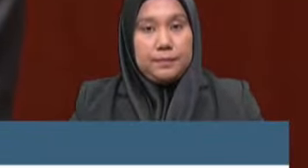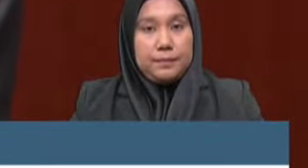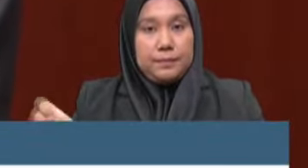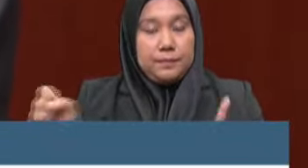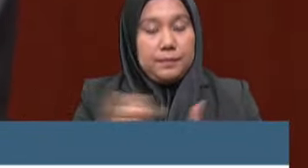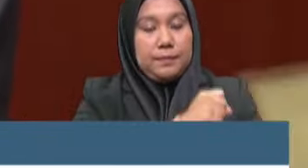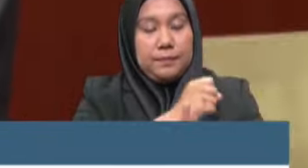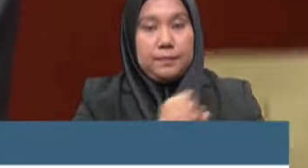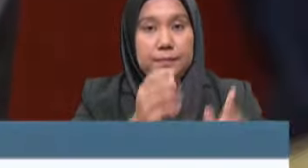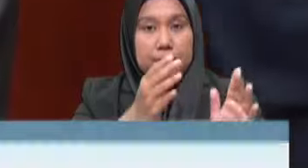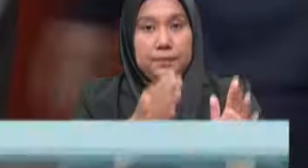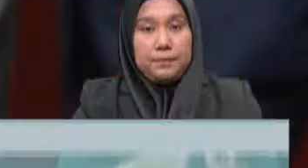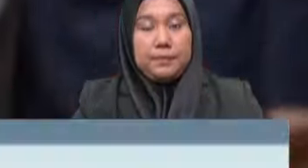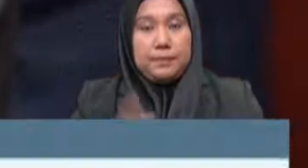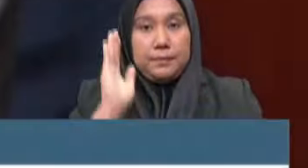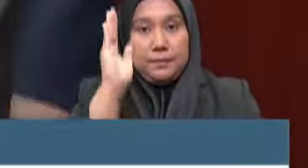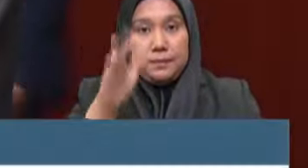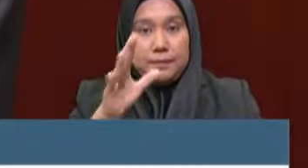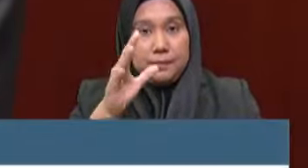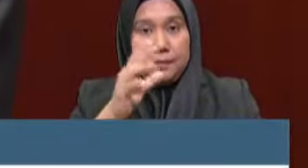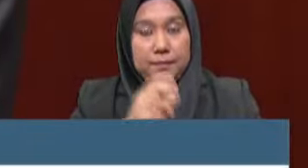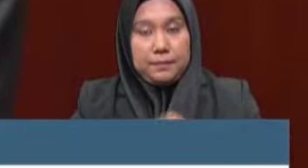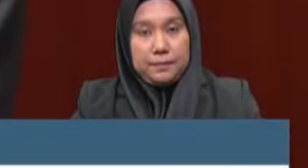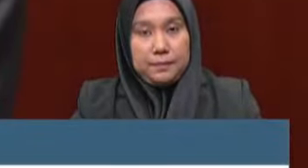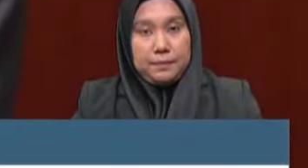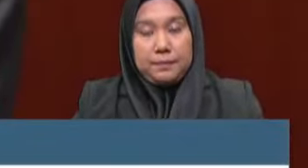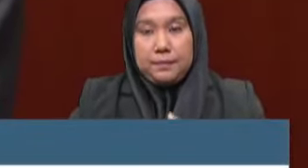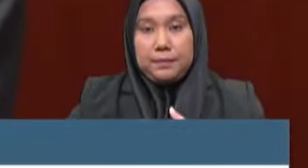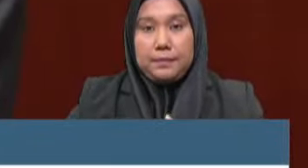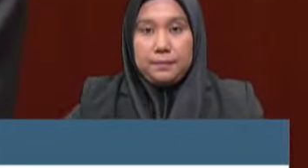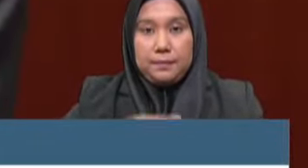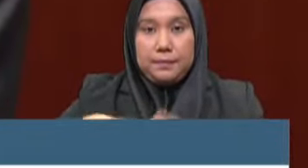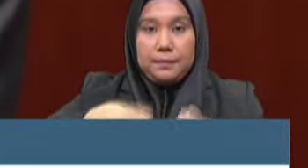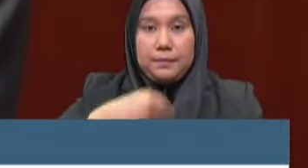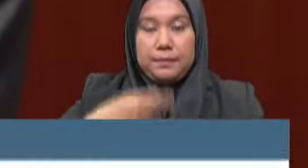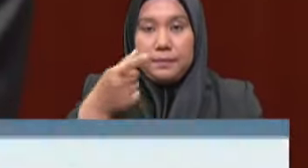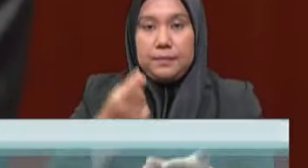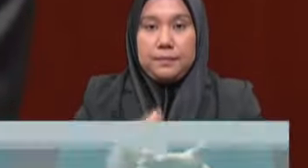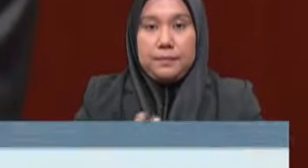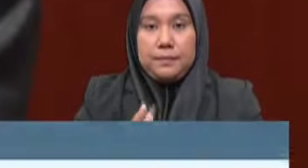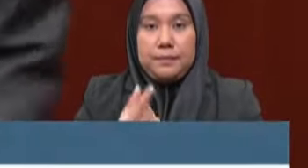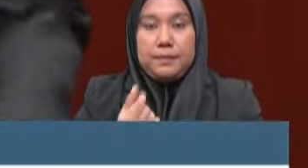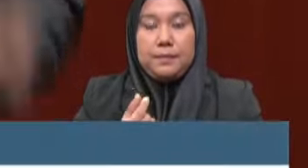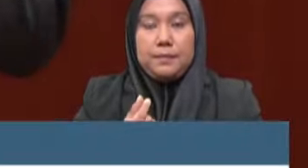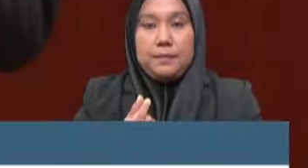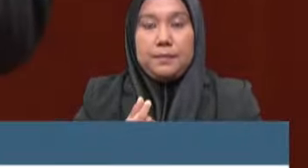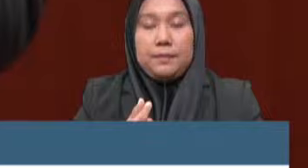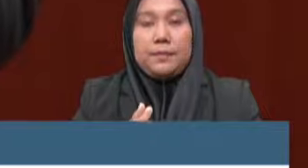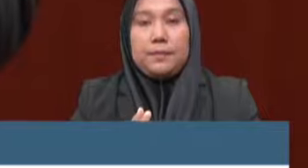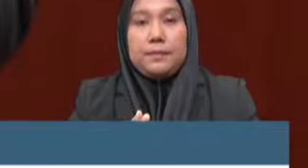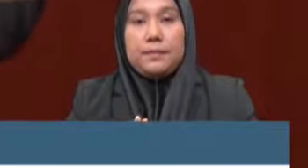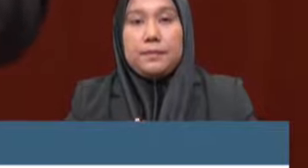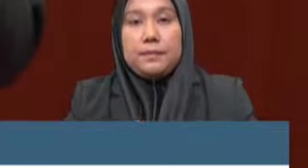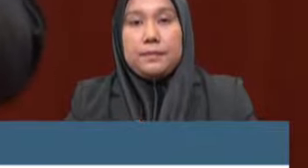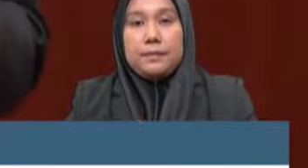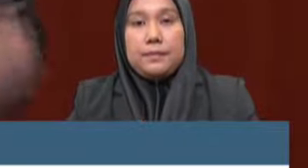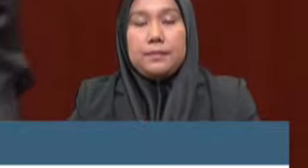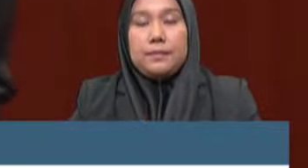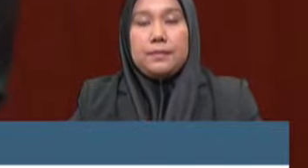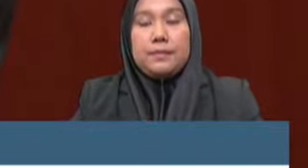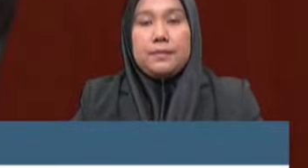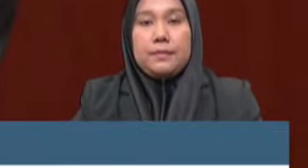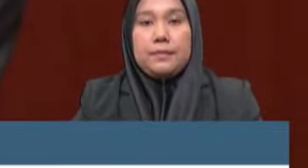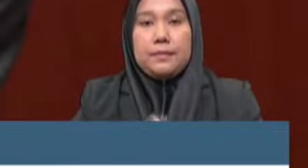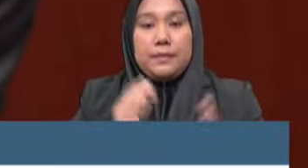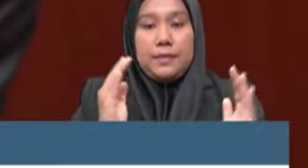Mangsa akan dapat balik wang dia apabila dapat kita kesan dan selamatkan ini dalam tempoh julat masa antara